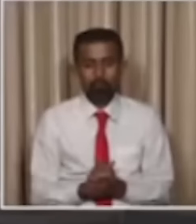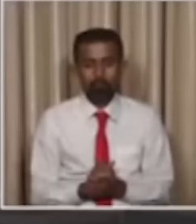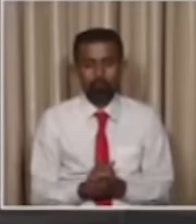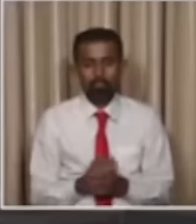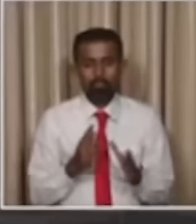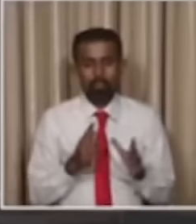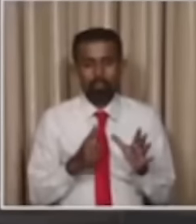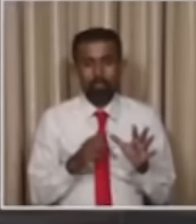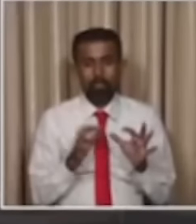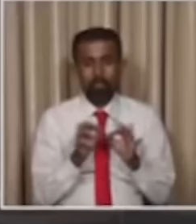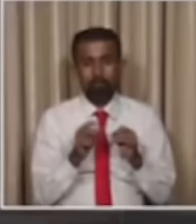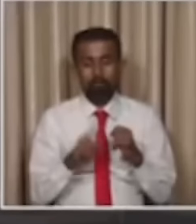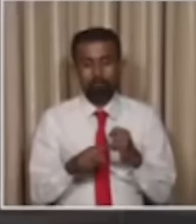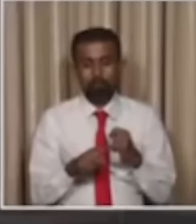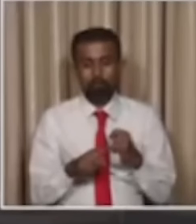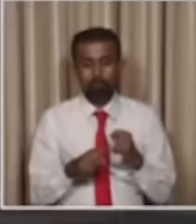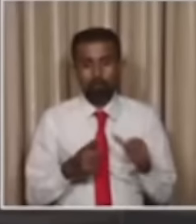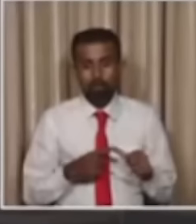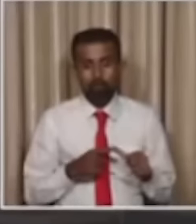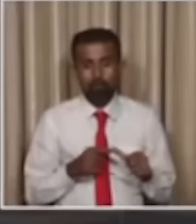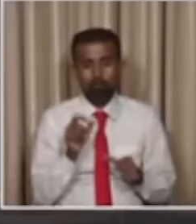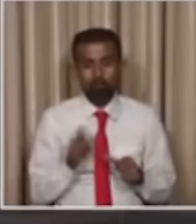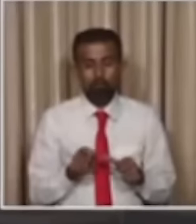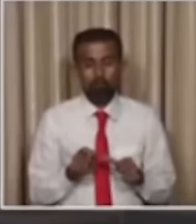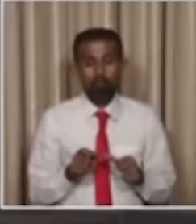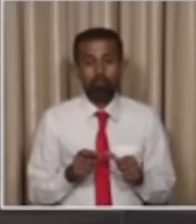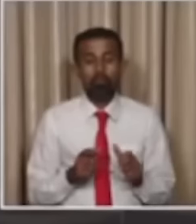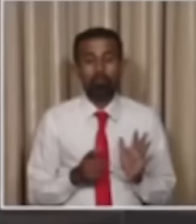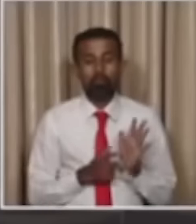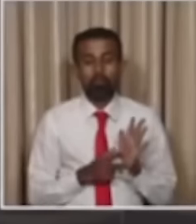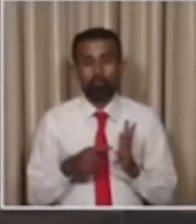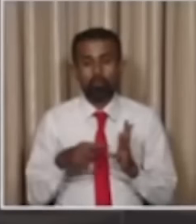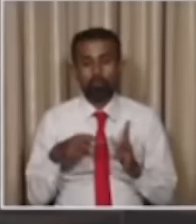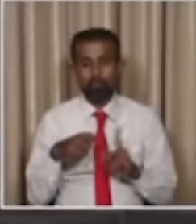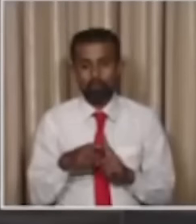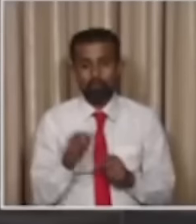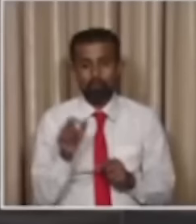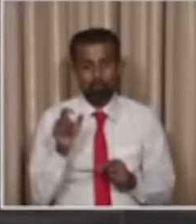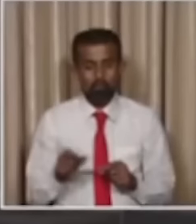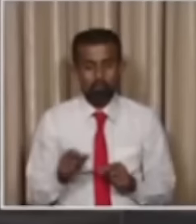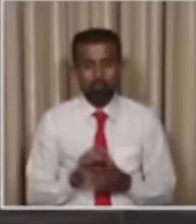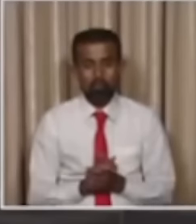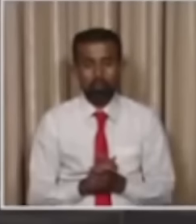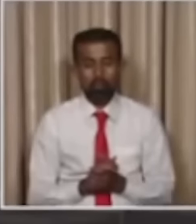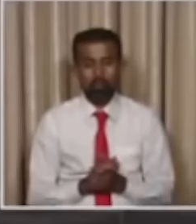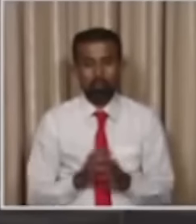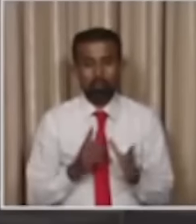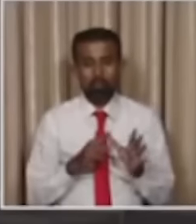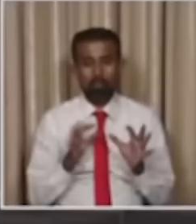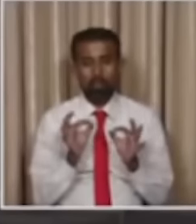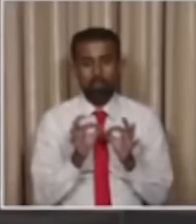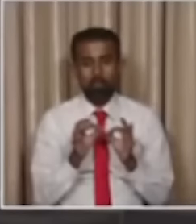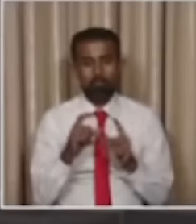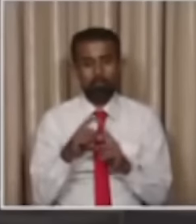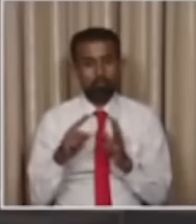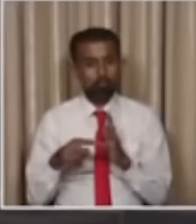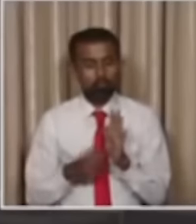අබුහින්ද් අහමද් තාලිබ් ලුක්මන් තාලිබ් ලුක්මන් තාලිබ් මහමඩ් හෙවත් අබු අබ්දුල්ලා